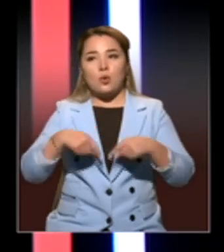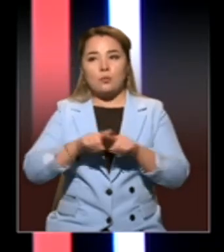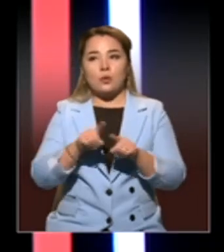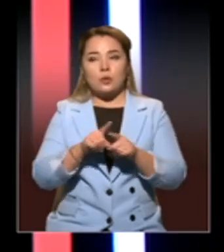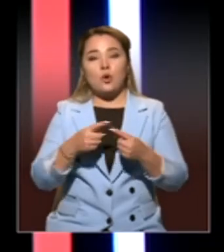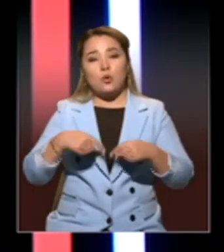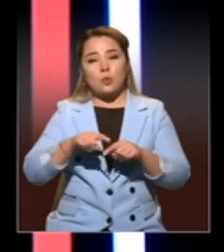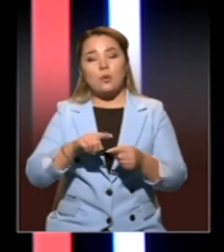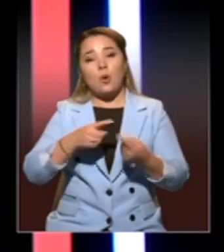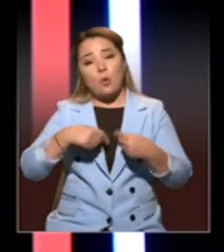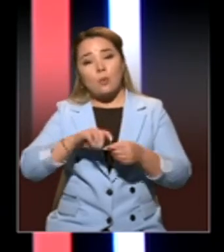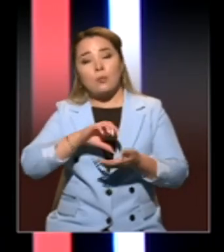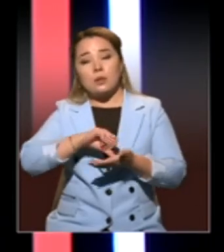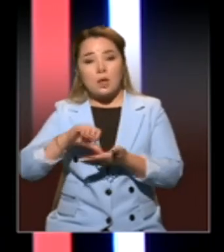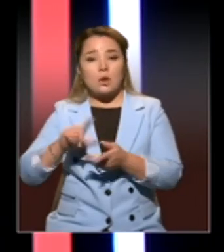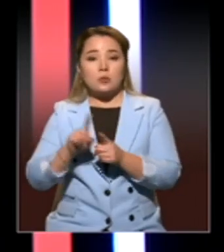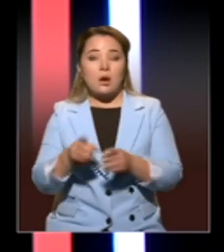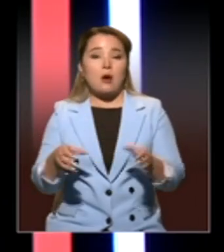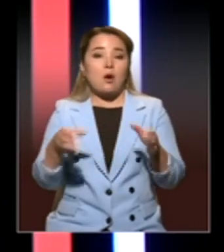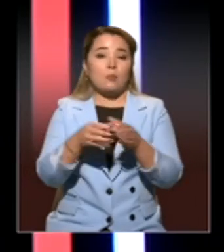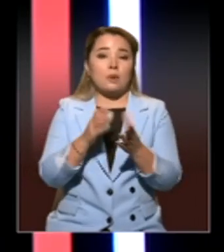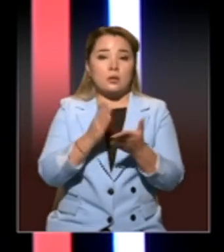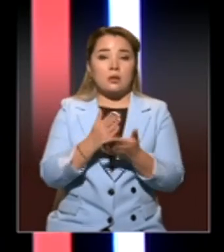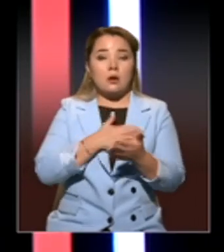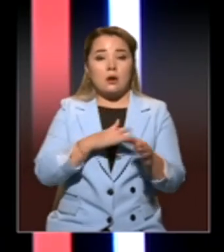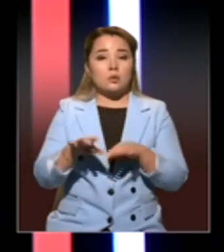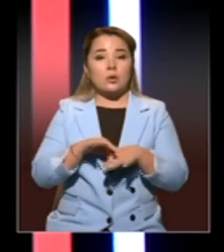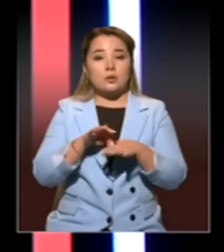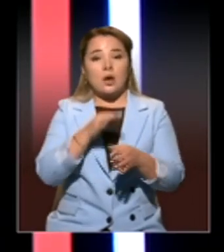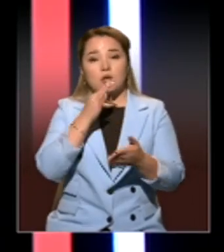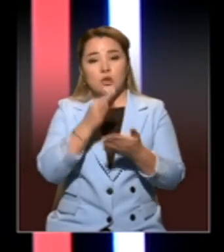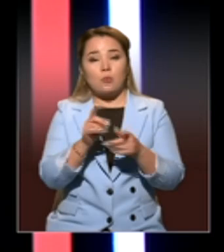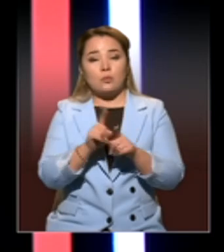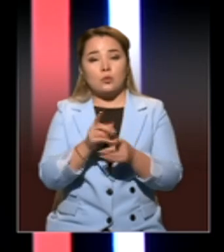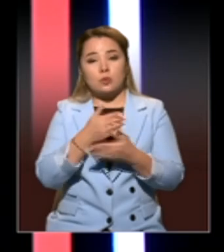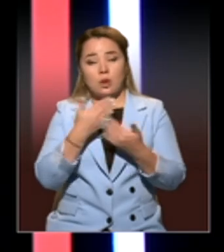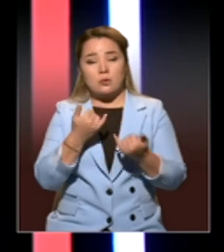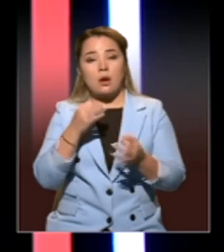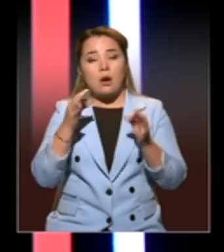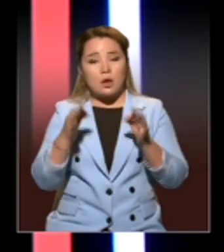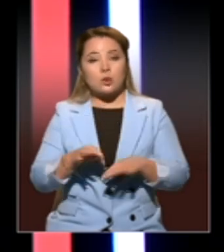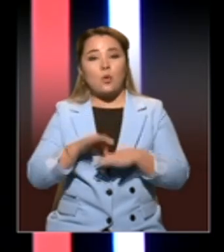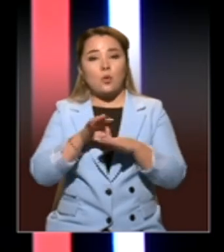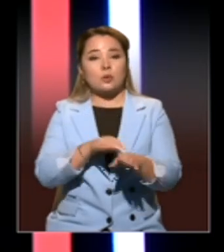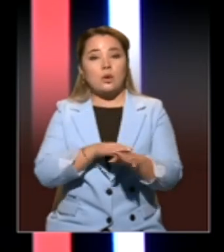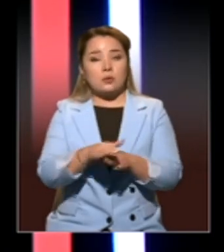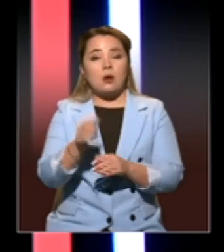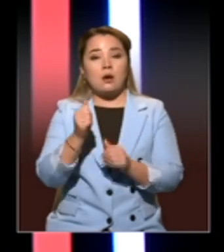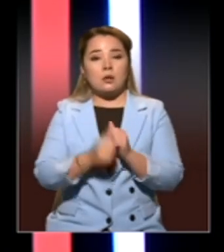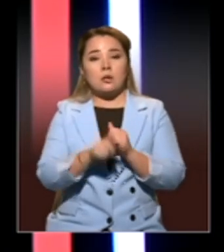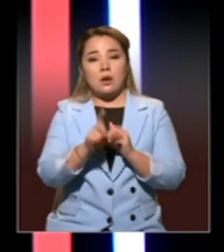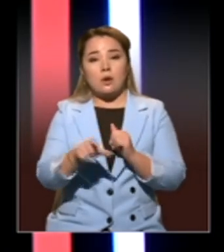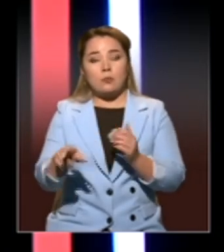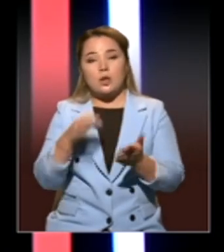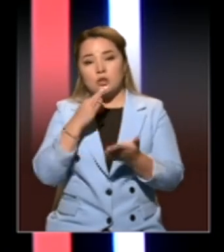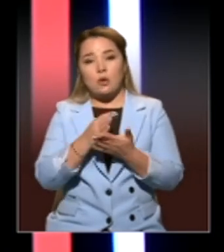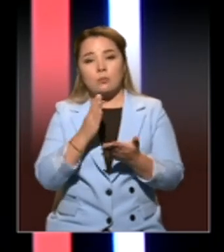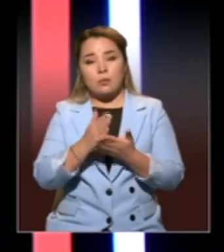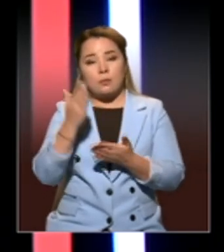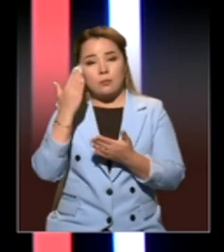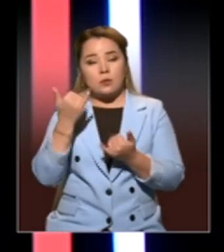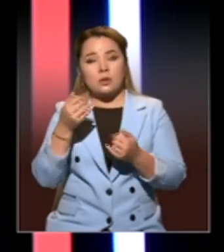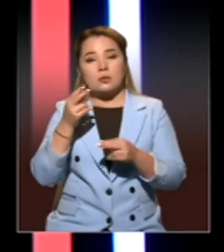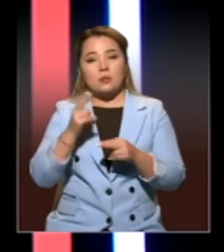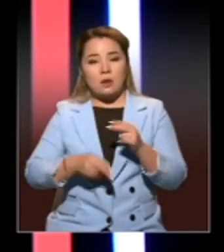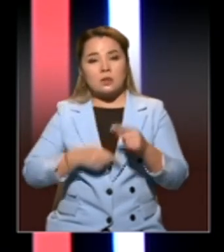бір ұйым немесе бір қауымдастық, бір қозғалыс жауапты емес. Сайлаудың әділ өтуі үшін әрқайсымыз жауаптымыз деген пікірмен